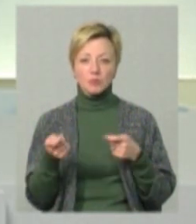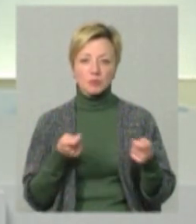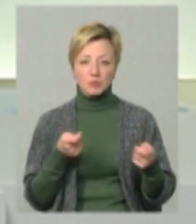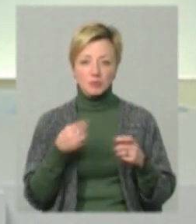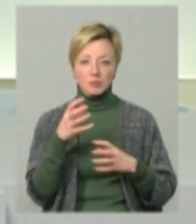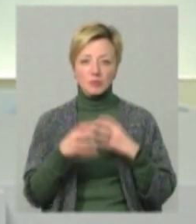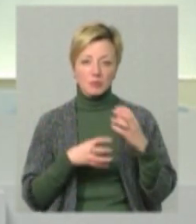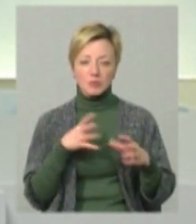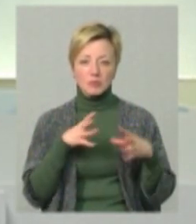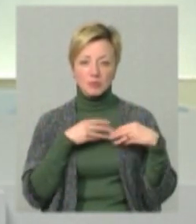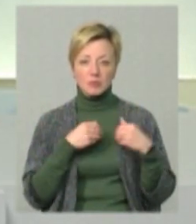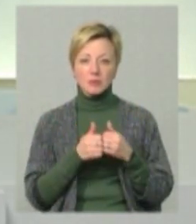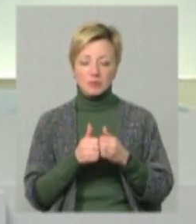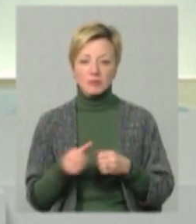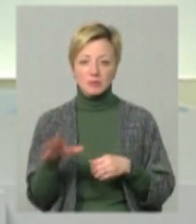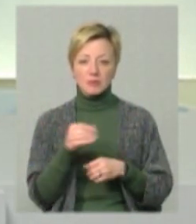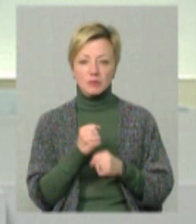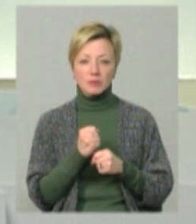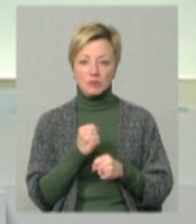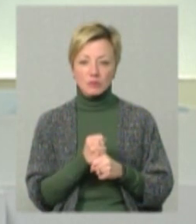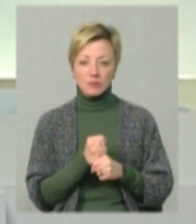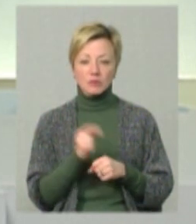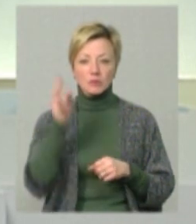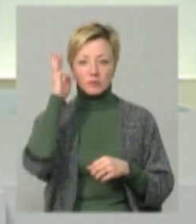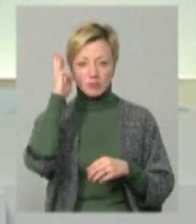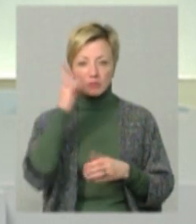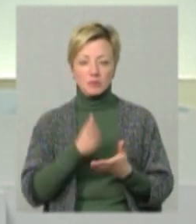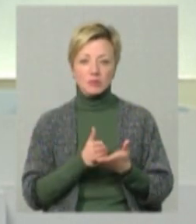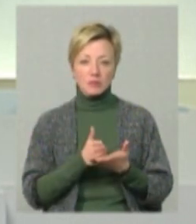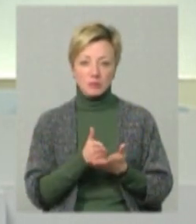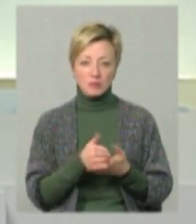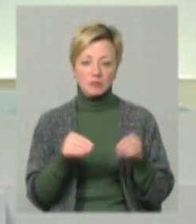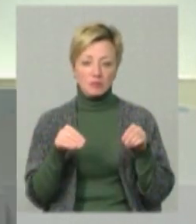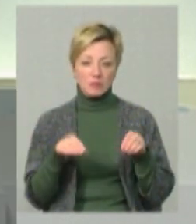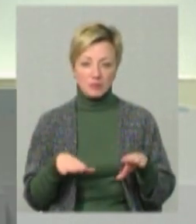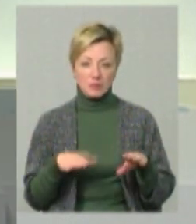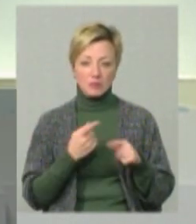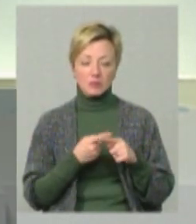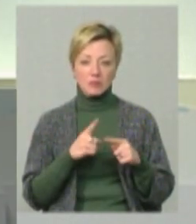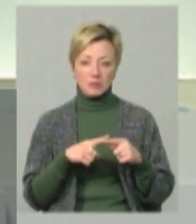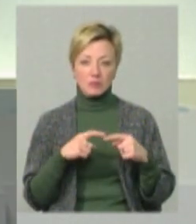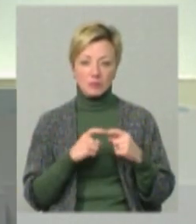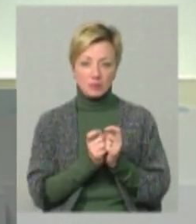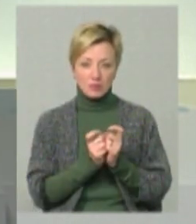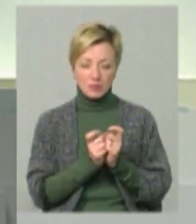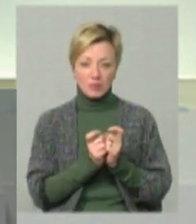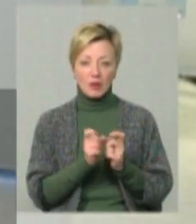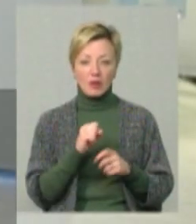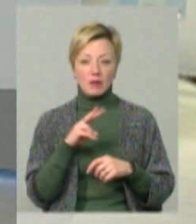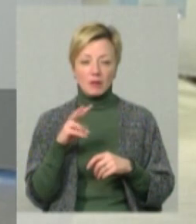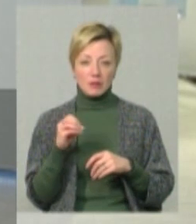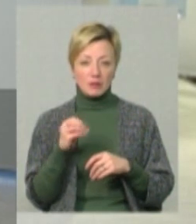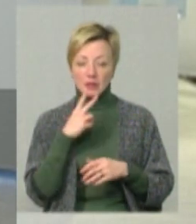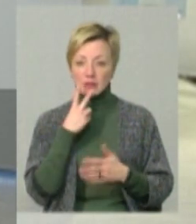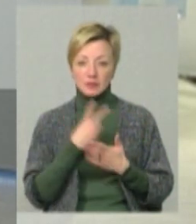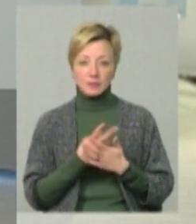уряд, міжнародні наші партнери все роблять для того, щоб дипломатичним шляхом вирішити цей конфлікт.